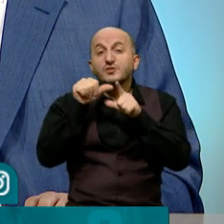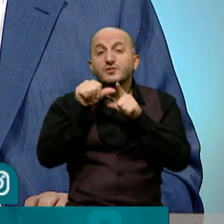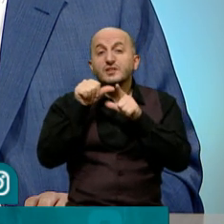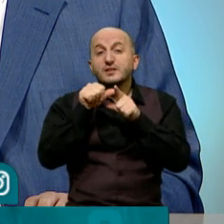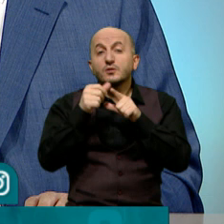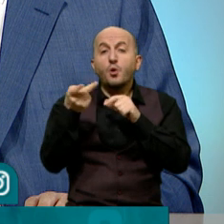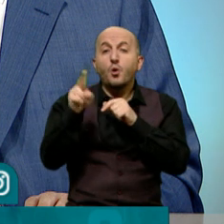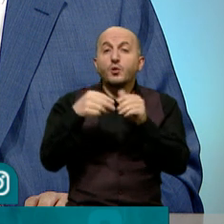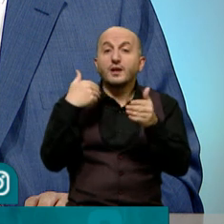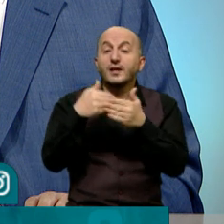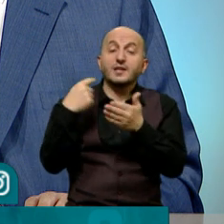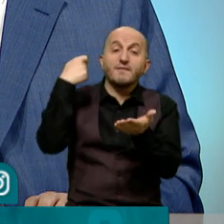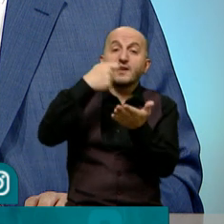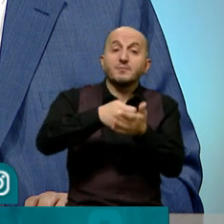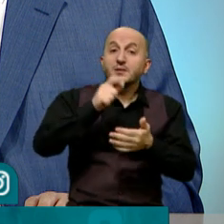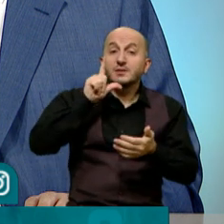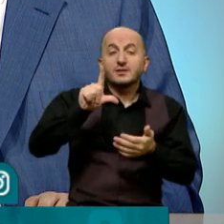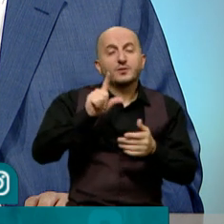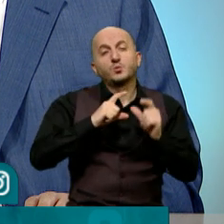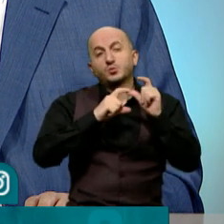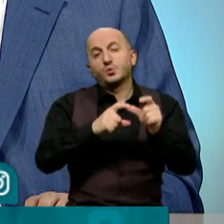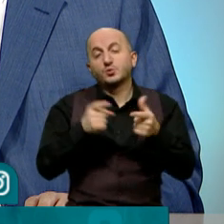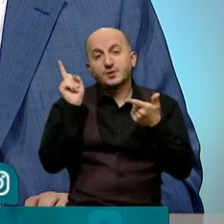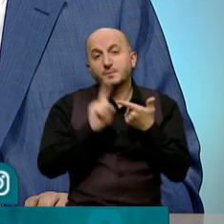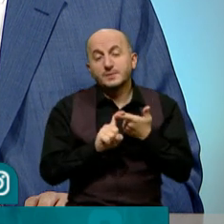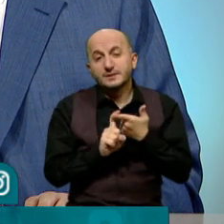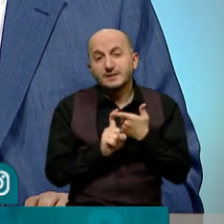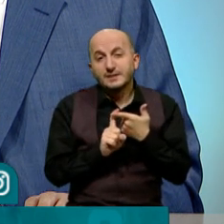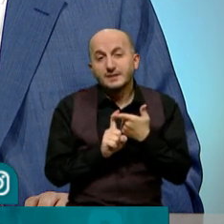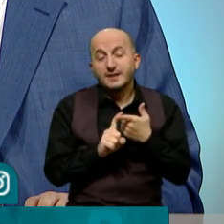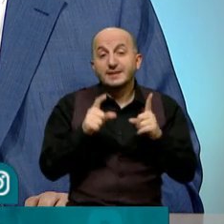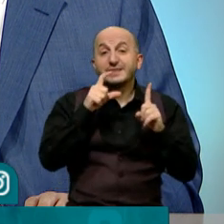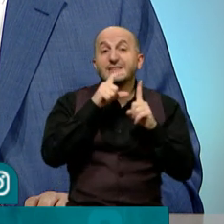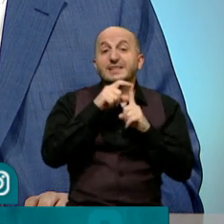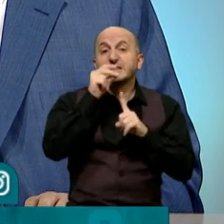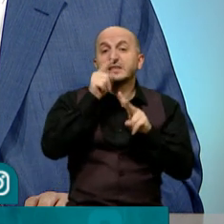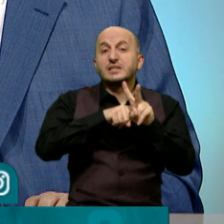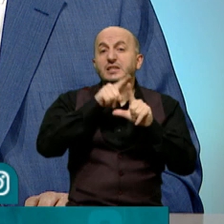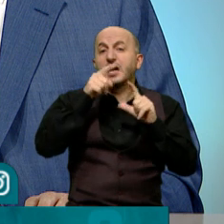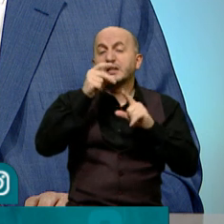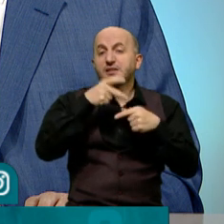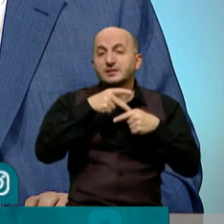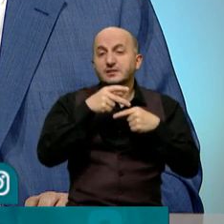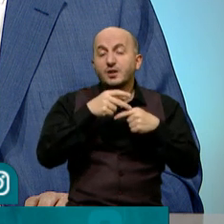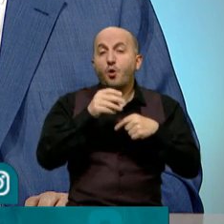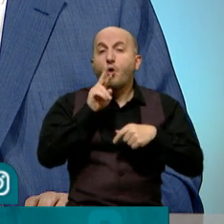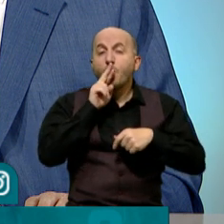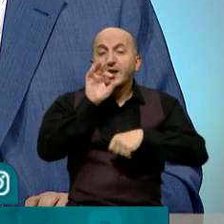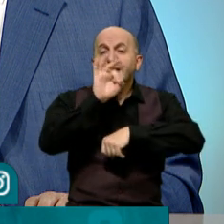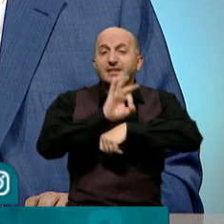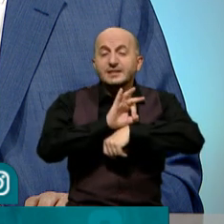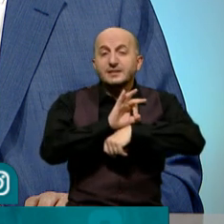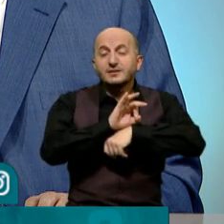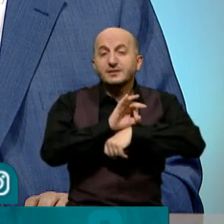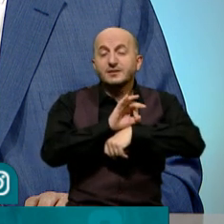mi gerekiyor? Nasıl yapacağım? Onu soracağım. Bir de diyalizde olduğum için öğlen namazımı, ikindi namazımı